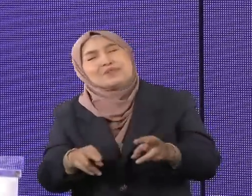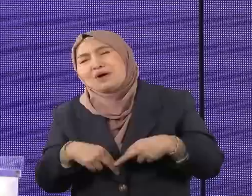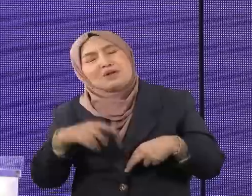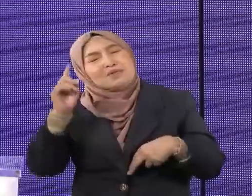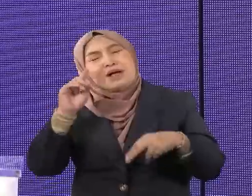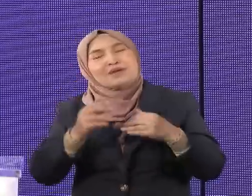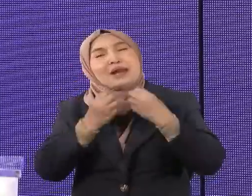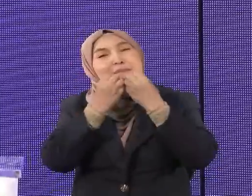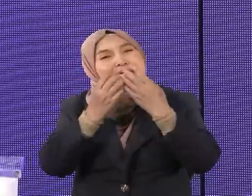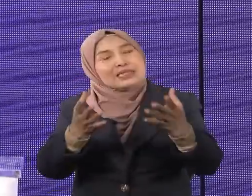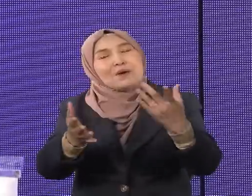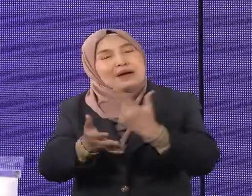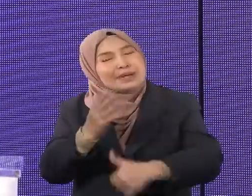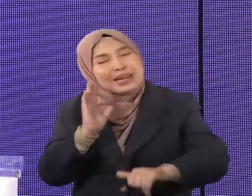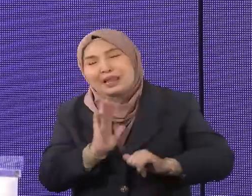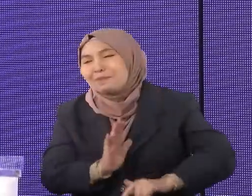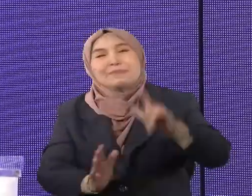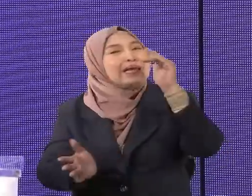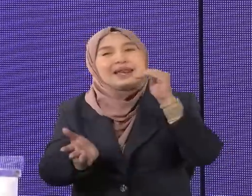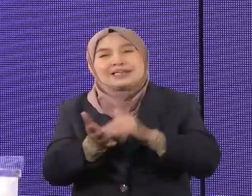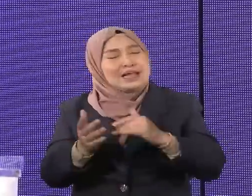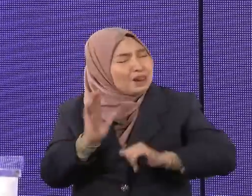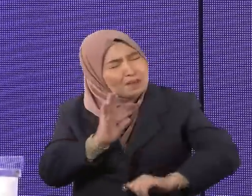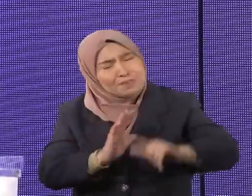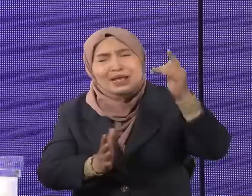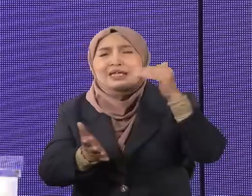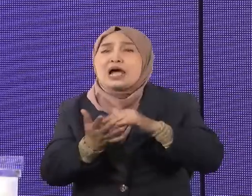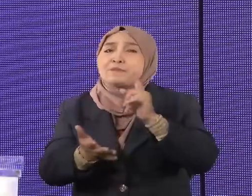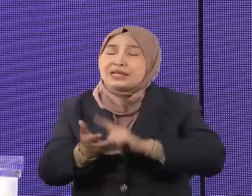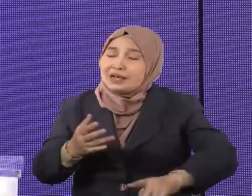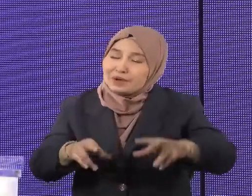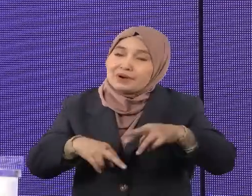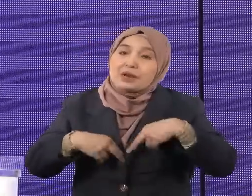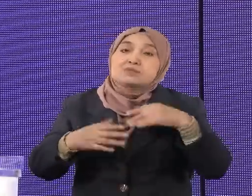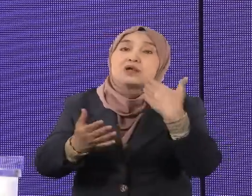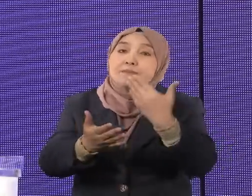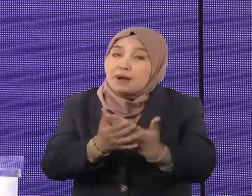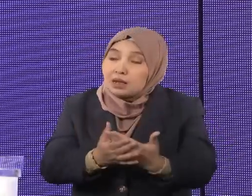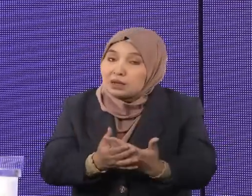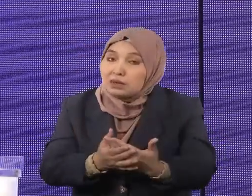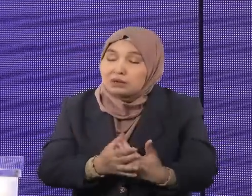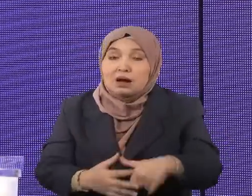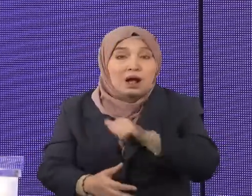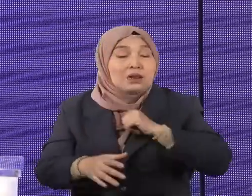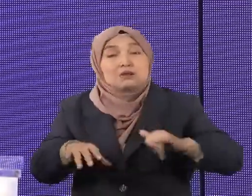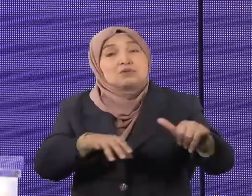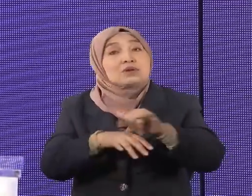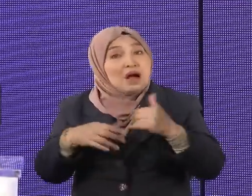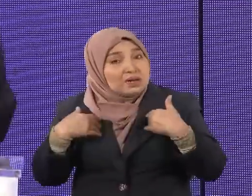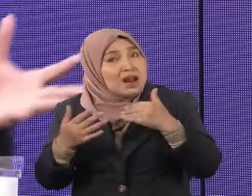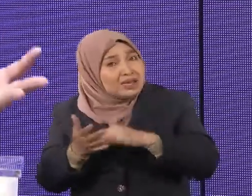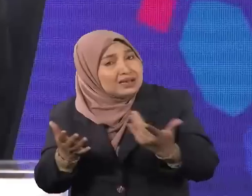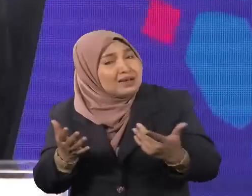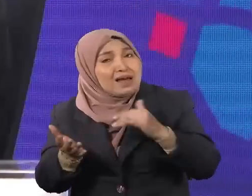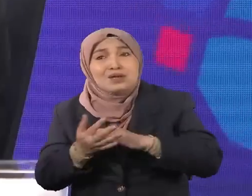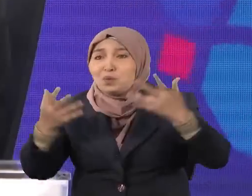kabarkan sesuatu yang lebih lagi, fadal, yang lebih lagi daripada apa yang kamu redha? Sampaikan ahli syurga kata, ada lagi ke yang lebih